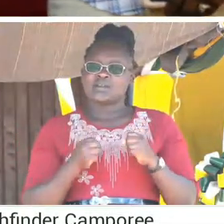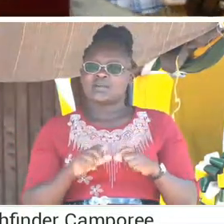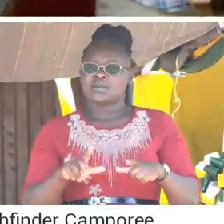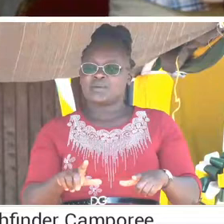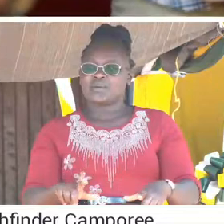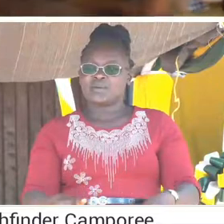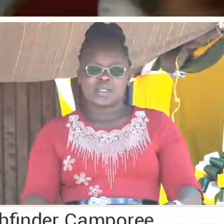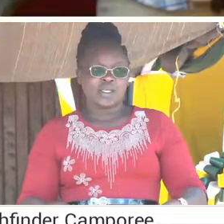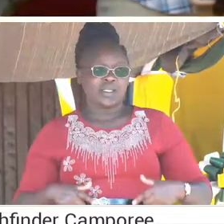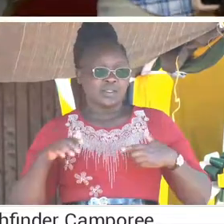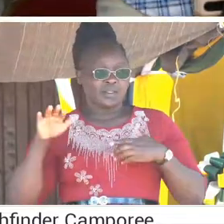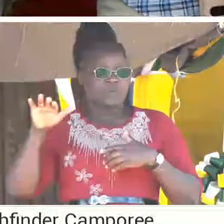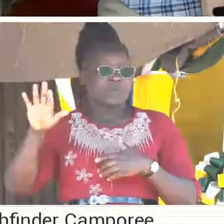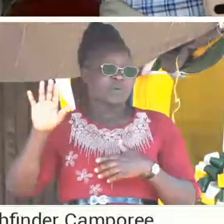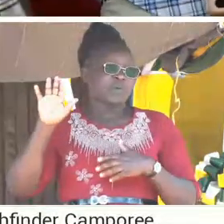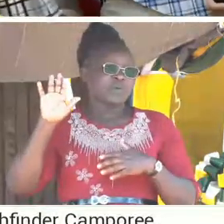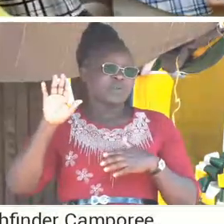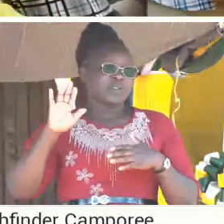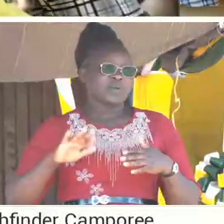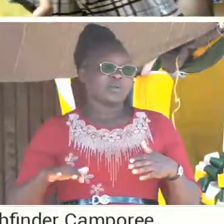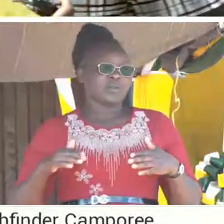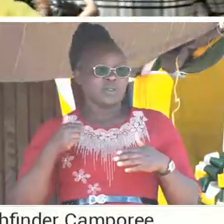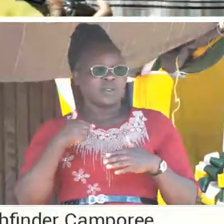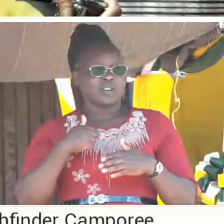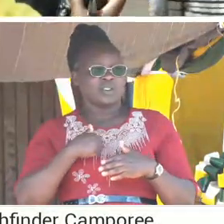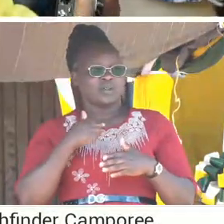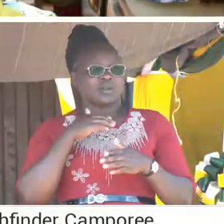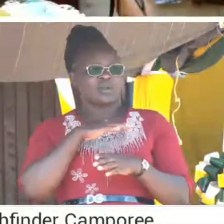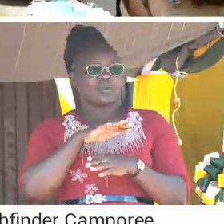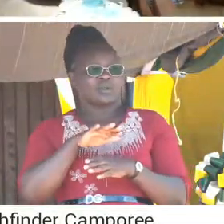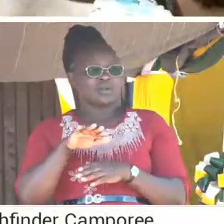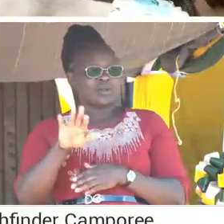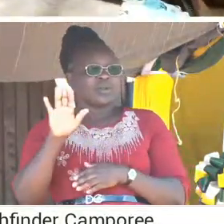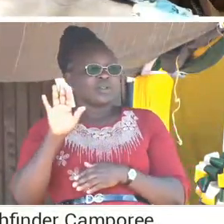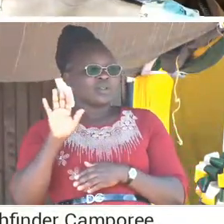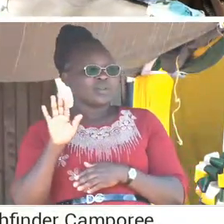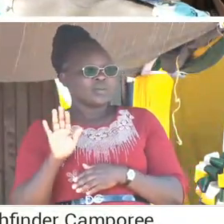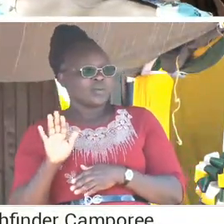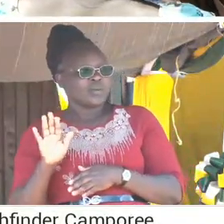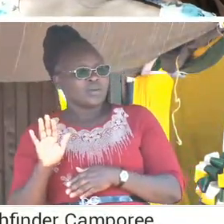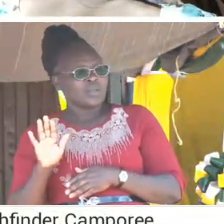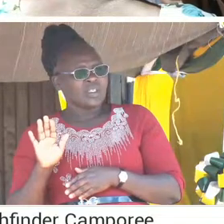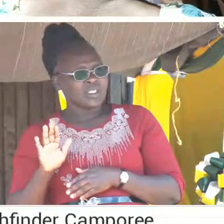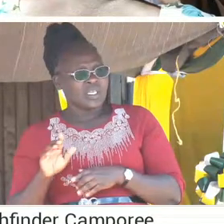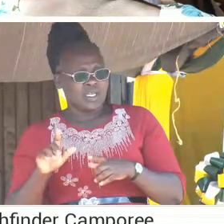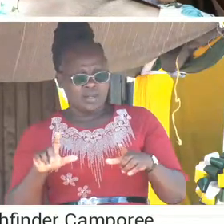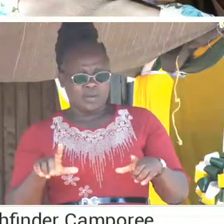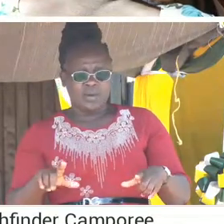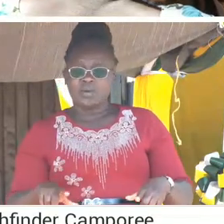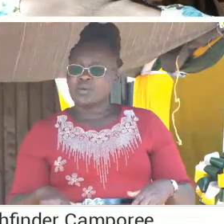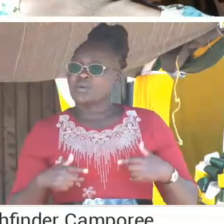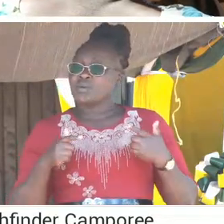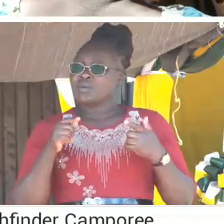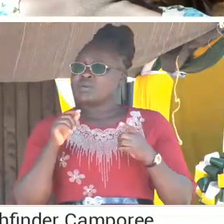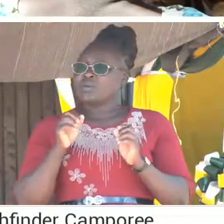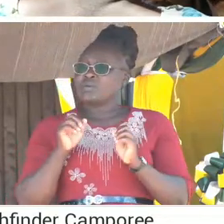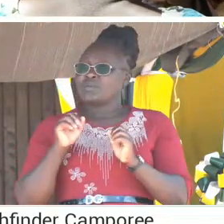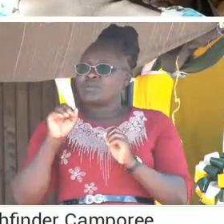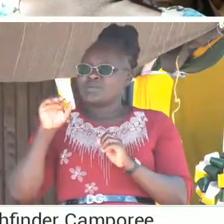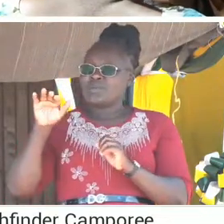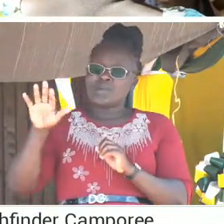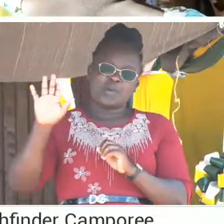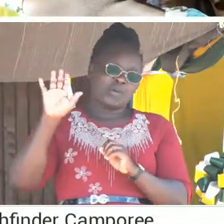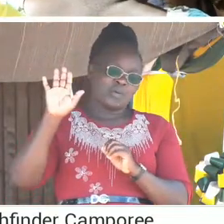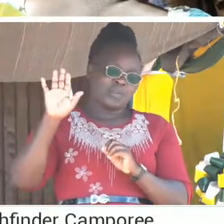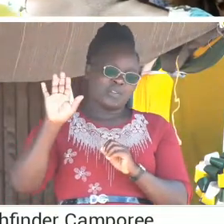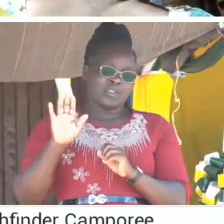kwako Bwana siku zangu zako. Wa kuishi kwako Bwana